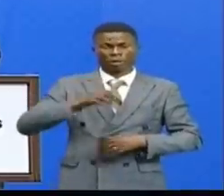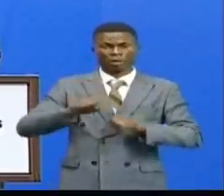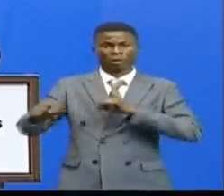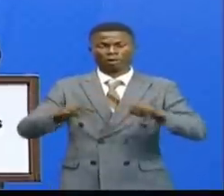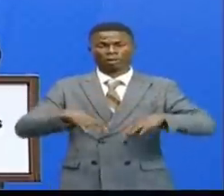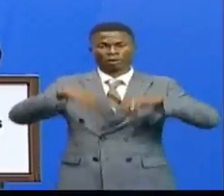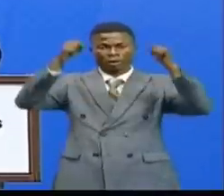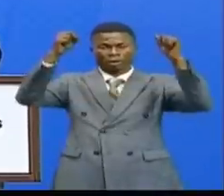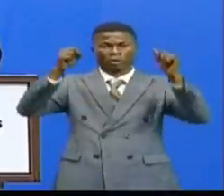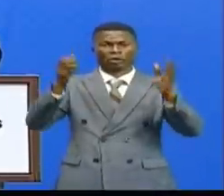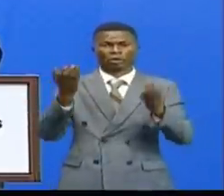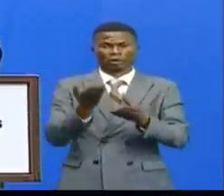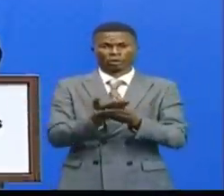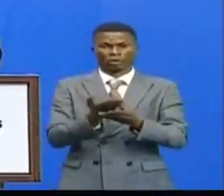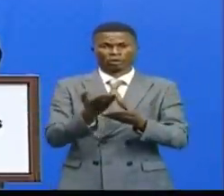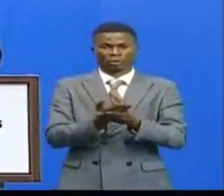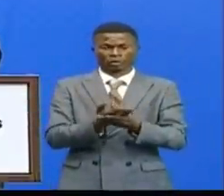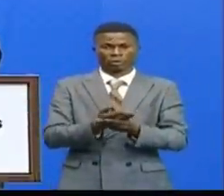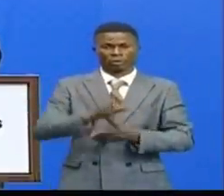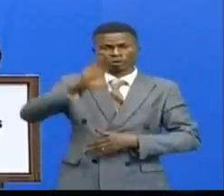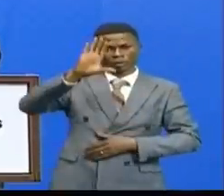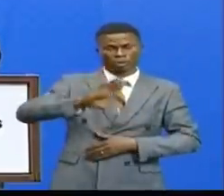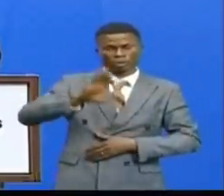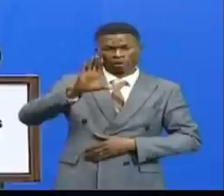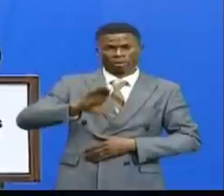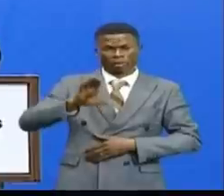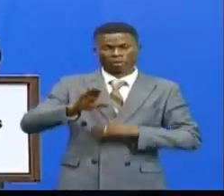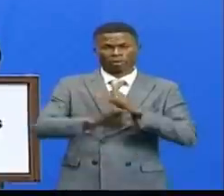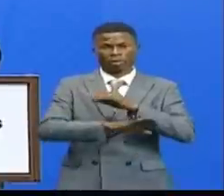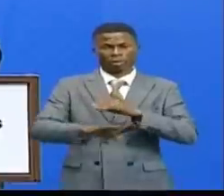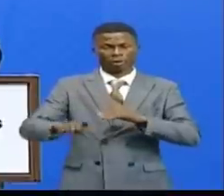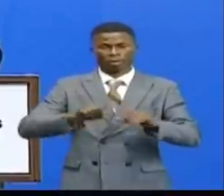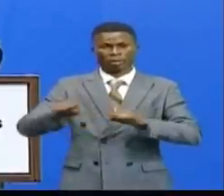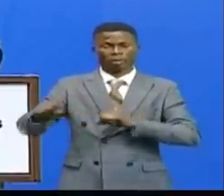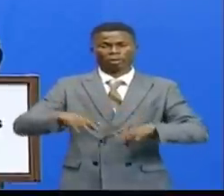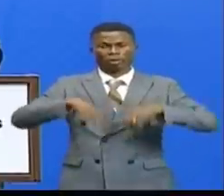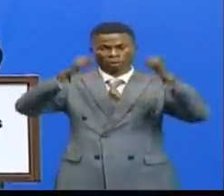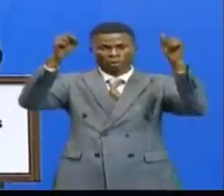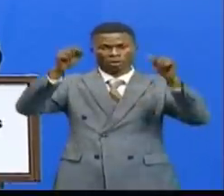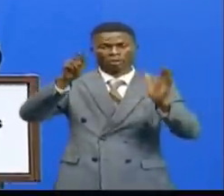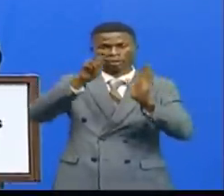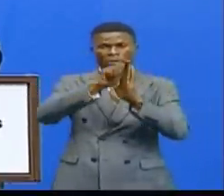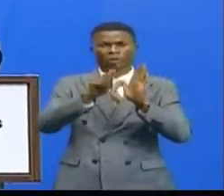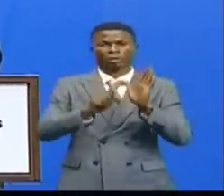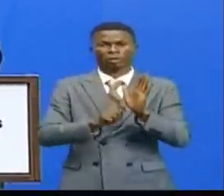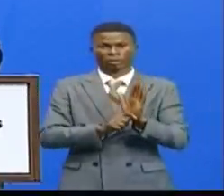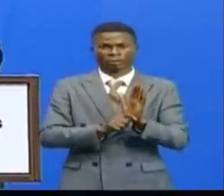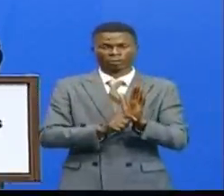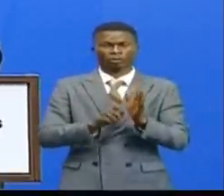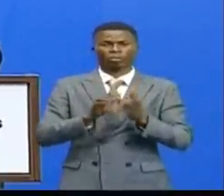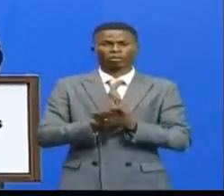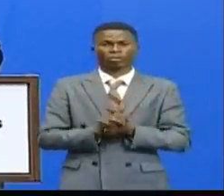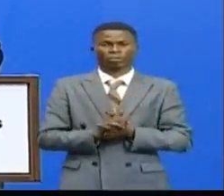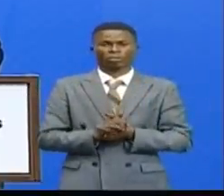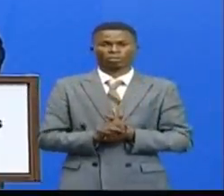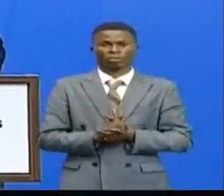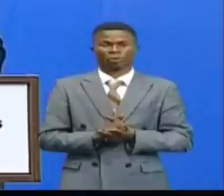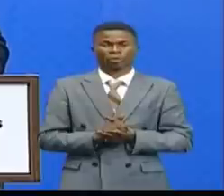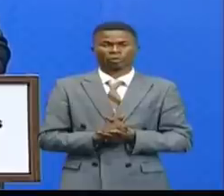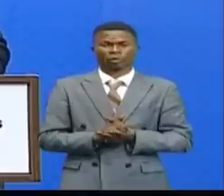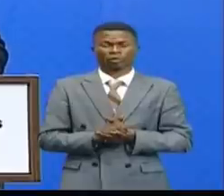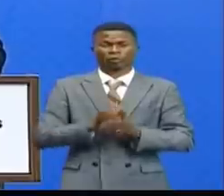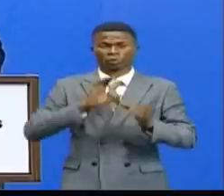Examen et adoption des dossiers. 5. Enfin, examen et adoption de textes.